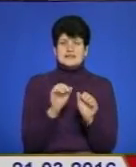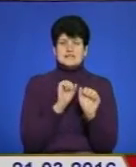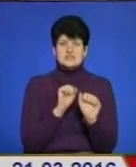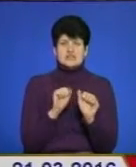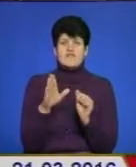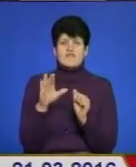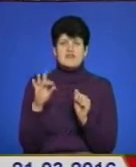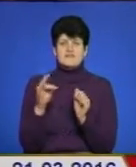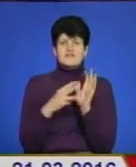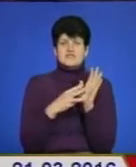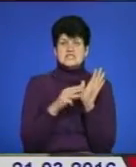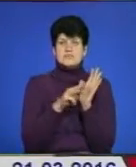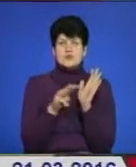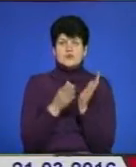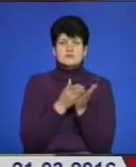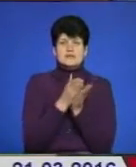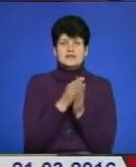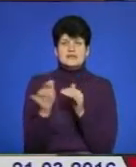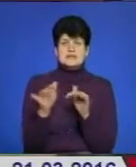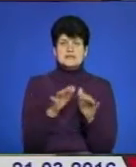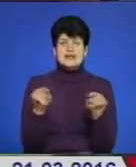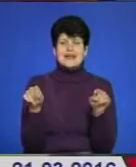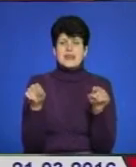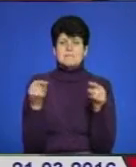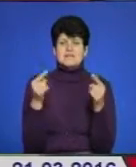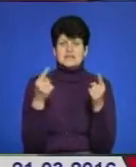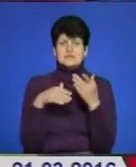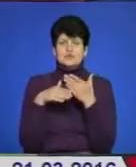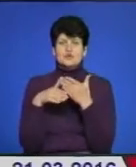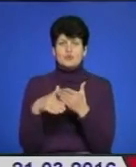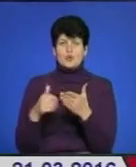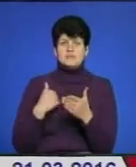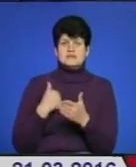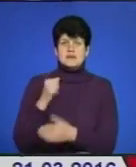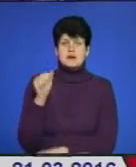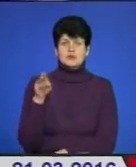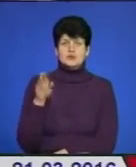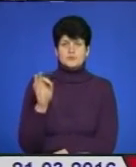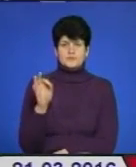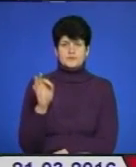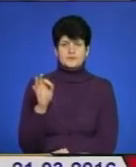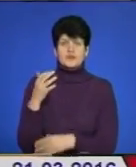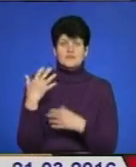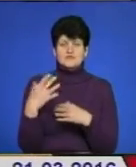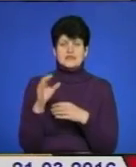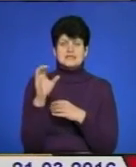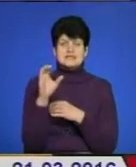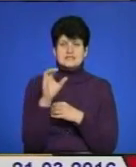населення. 8 мільйонів спрямували на заходи реабілітації та допомоги бійцям АТО. Вже за